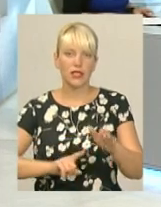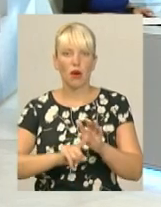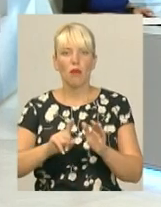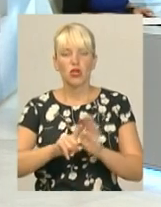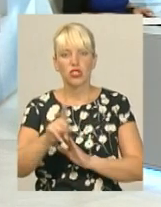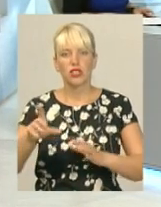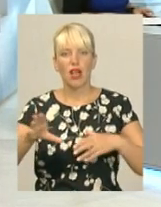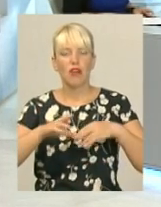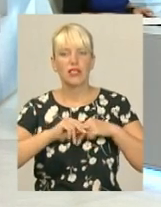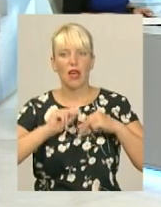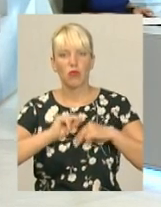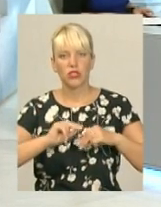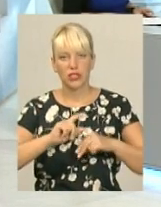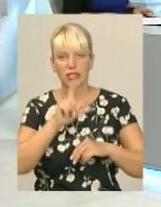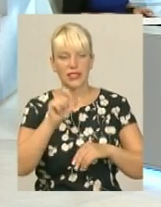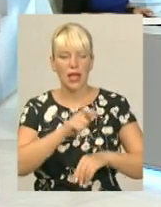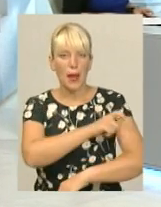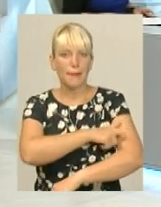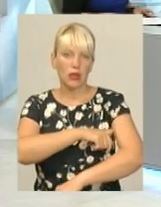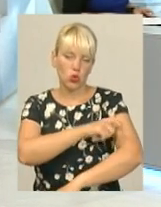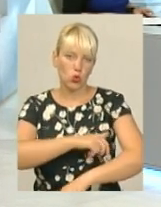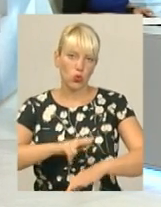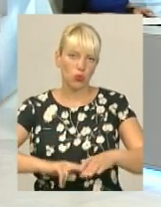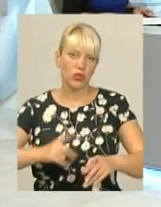взаємодію патрульної поліції, тому що на добу ми